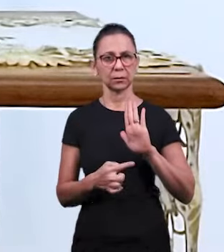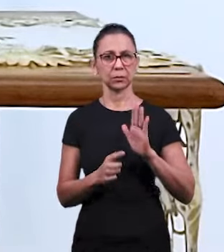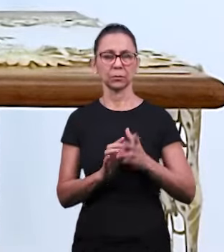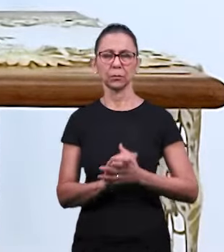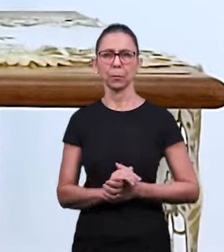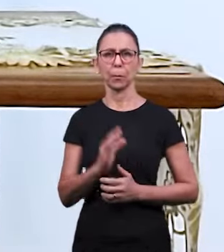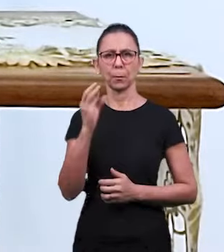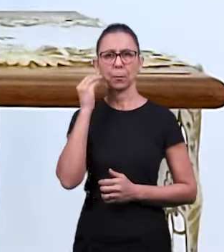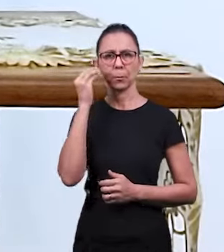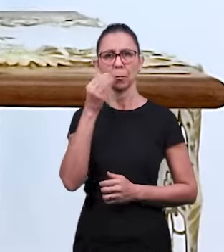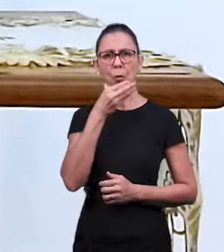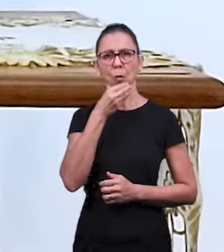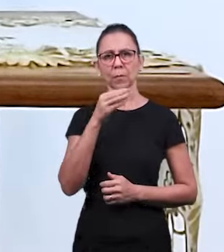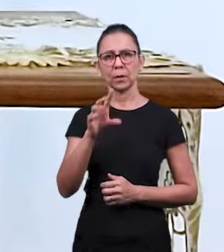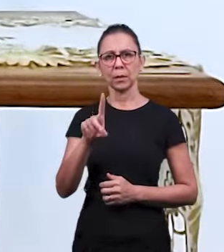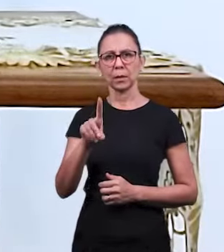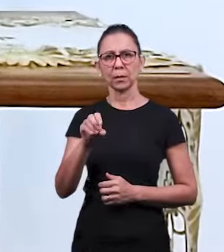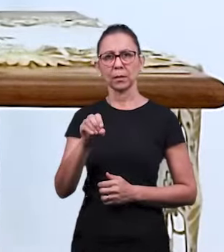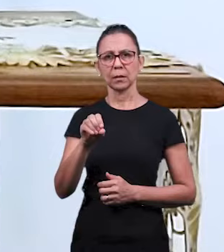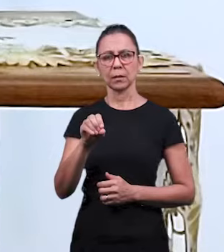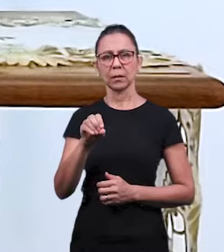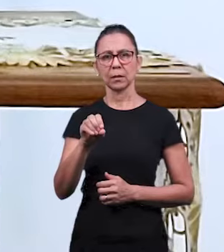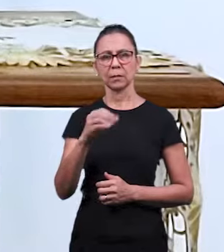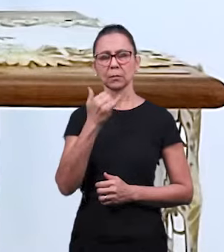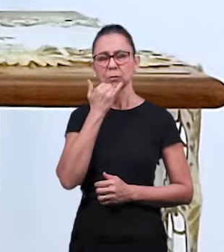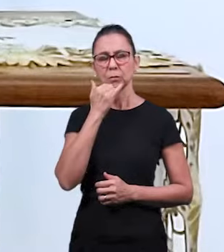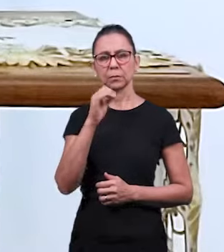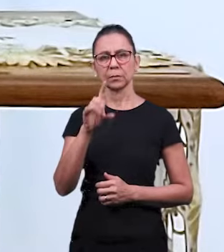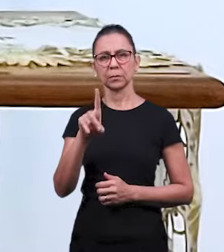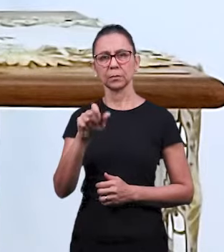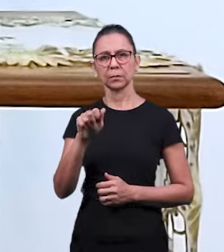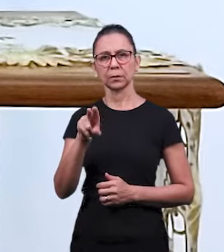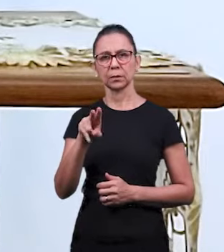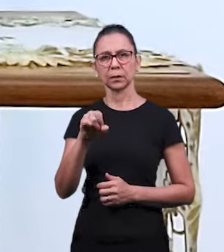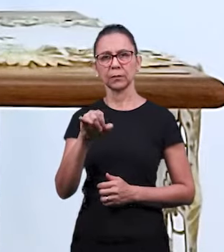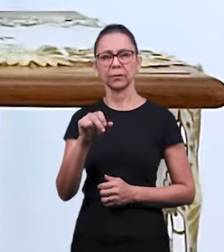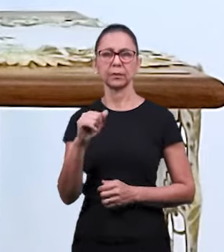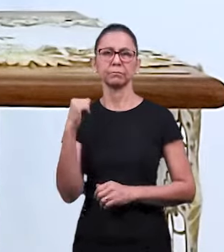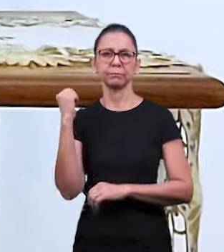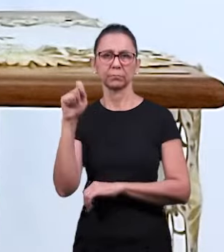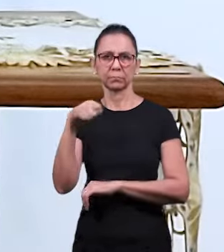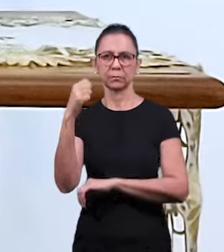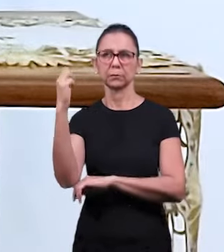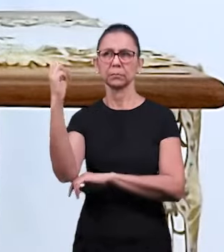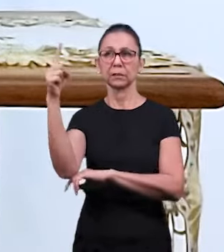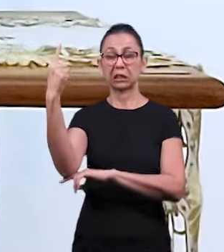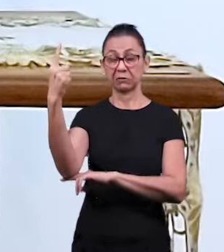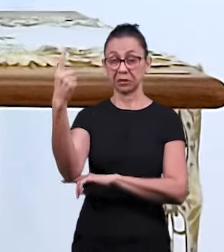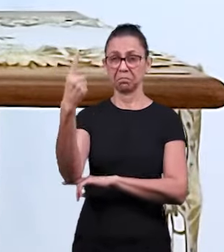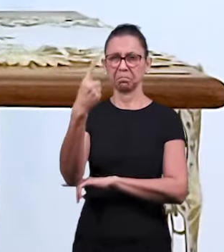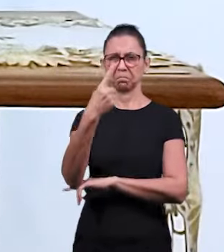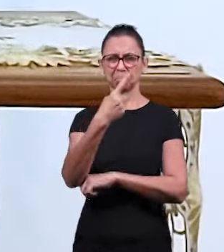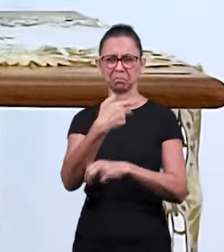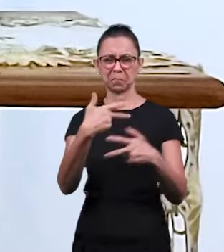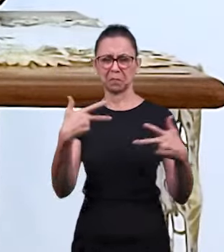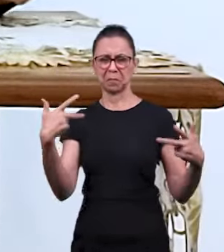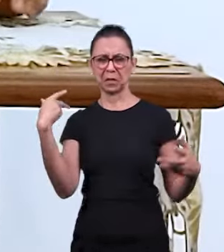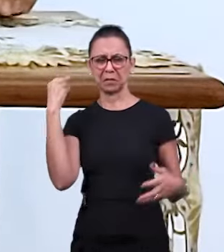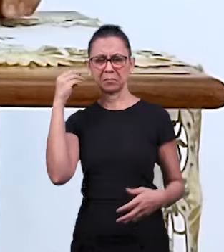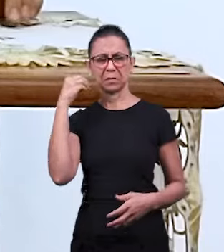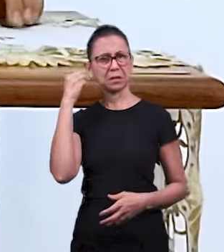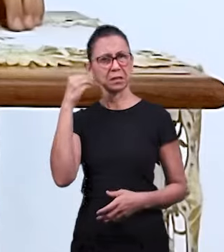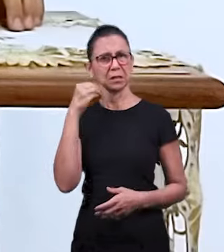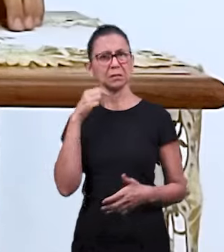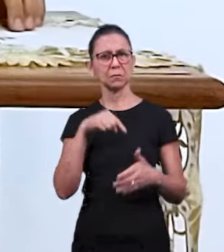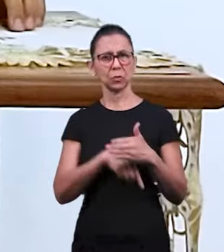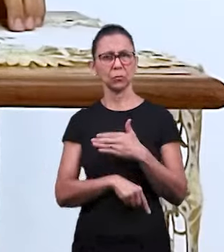Давида, еще одно переживание, которое он имел с Богом, то, что консолидировало его